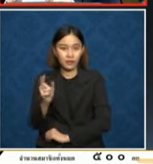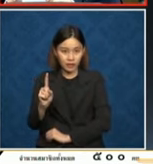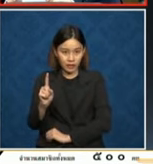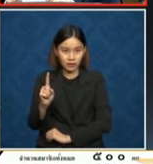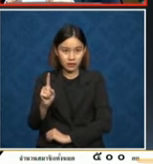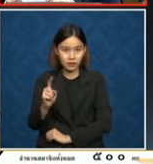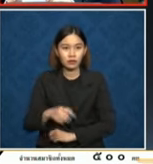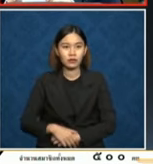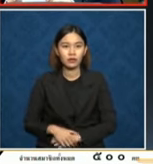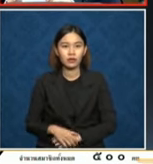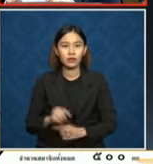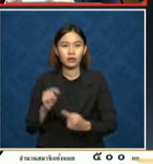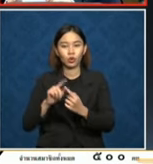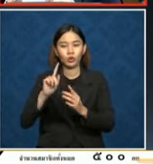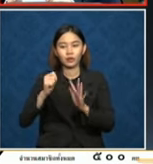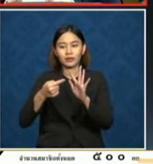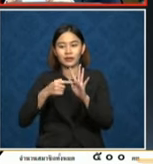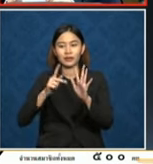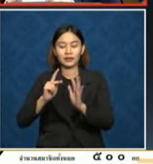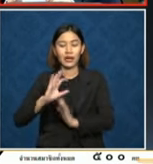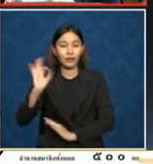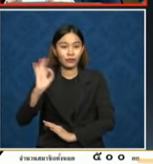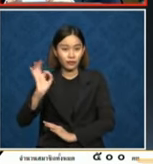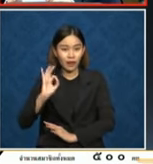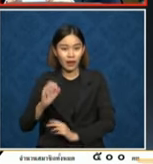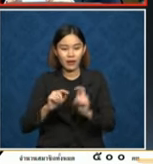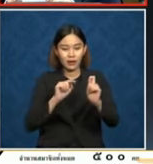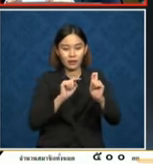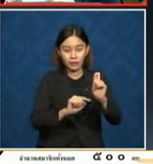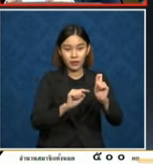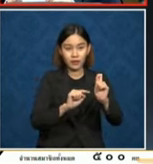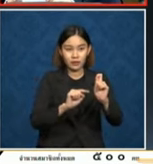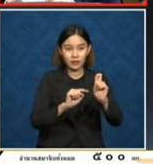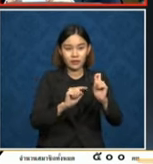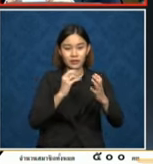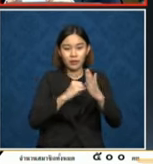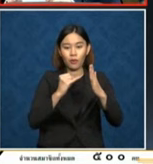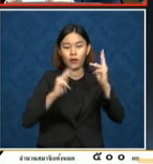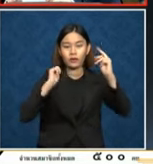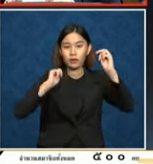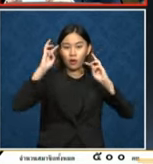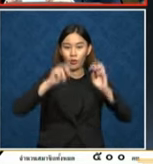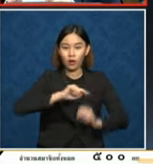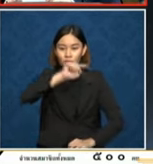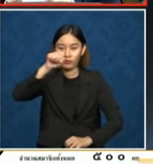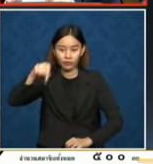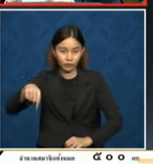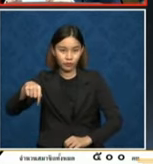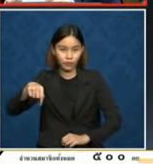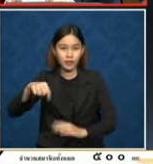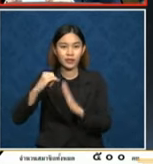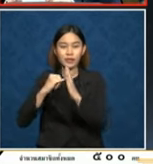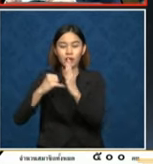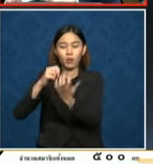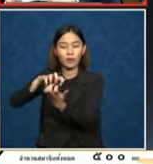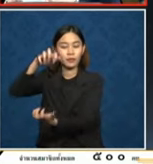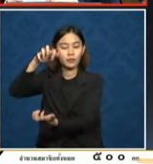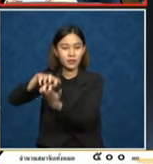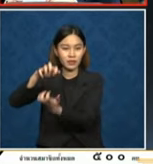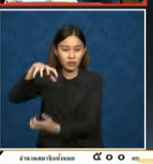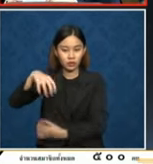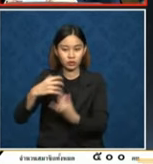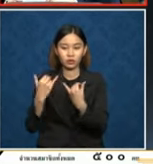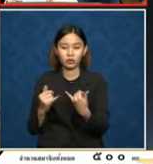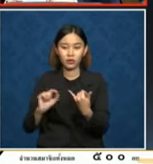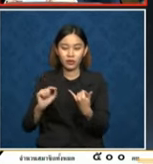หรือที่เรียกกันว่าเส้นตากฟ้าเริ่มตั้งแต่อำเภอหนองบัวจังหวัดนครสวรรค์จนถึงอำเภอสากเหล็กจังหวัดพิจิตรปั